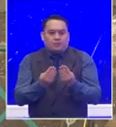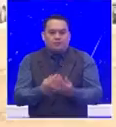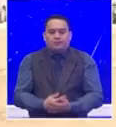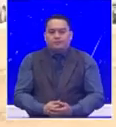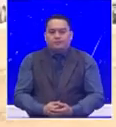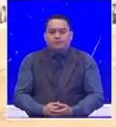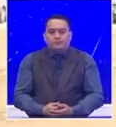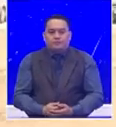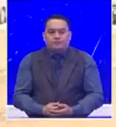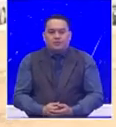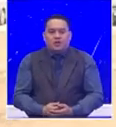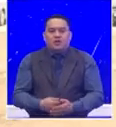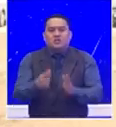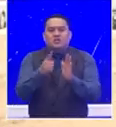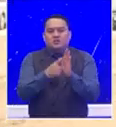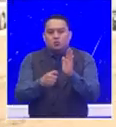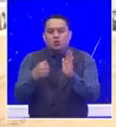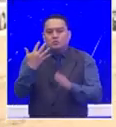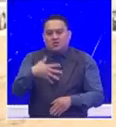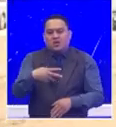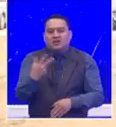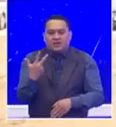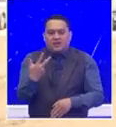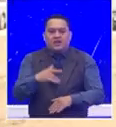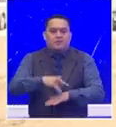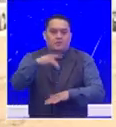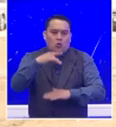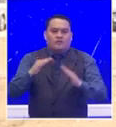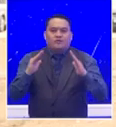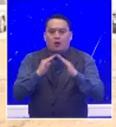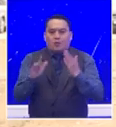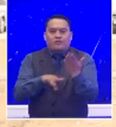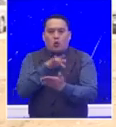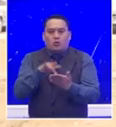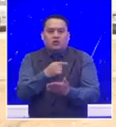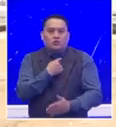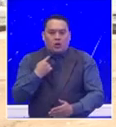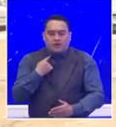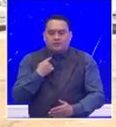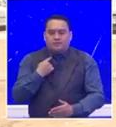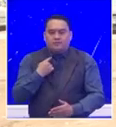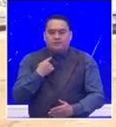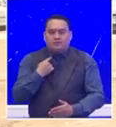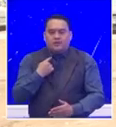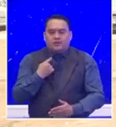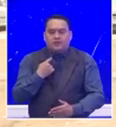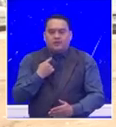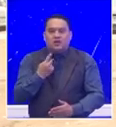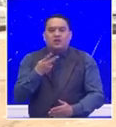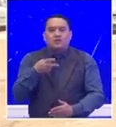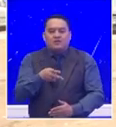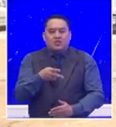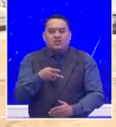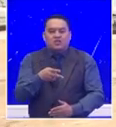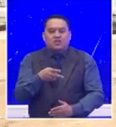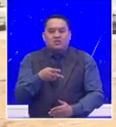далее. 753 у нас многоэтажных жилых домов в городе Талдыкургане. И в них 2000,